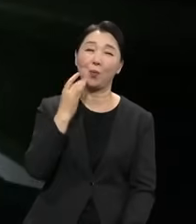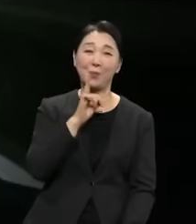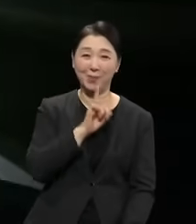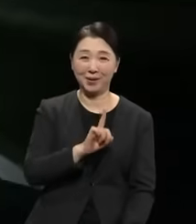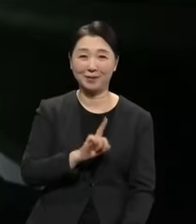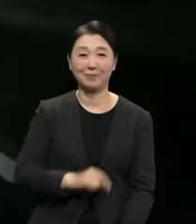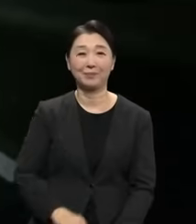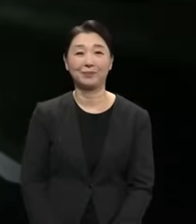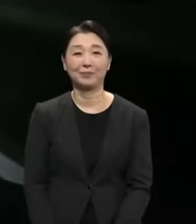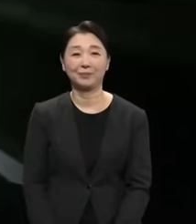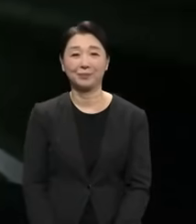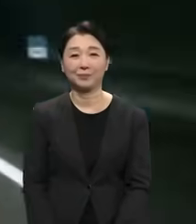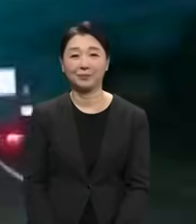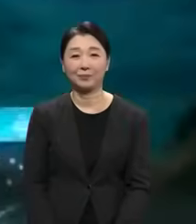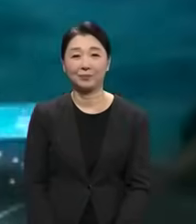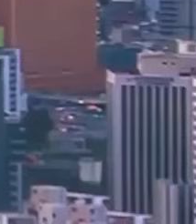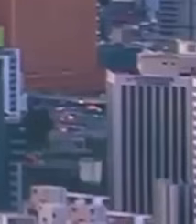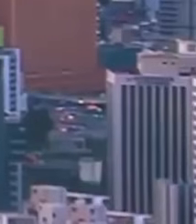경이롭다는 반응을 남겼습니다.